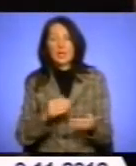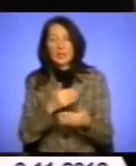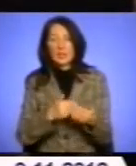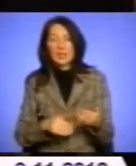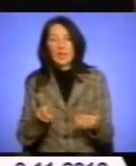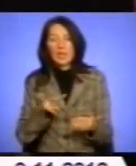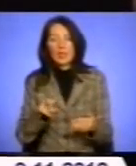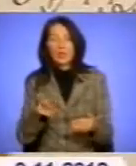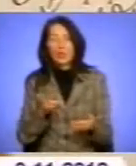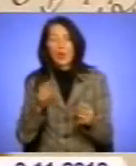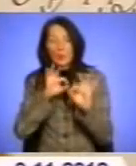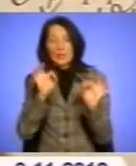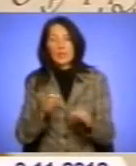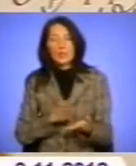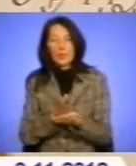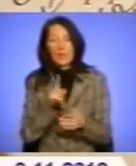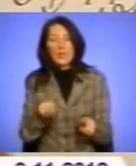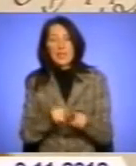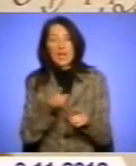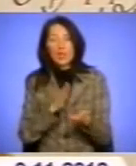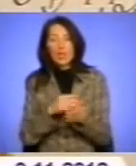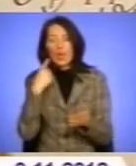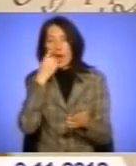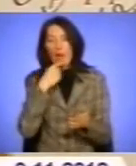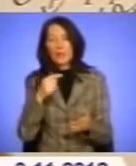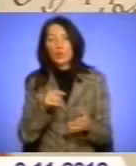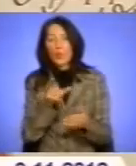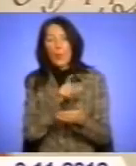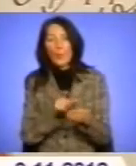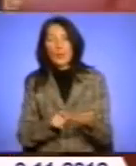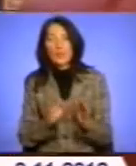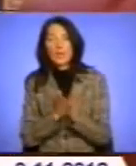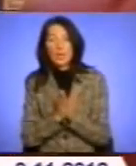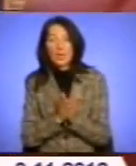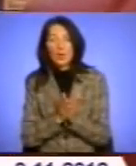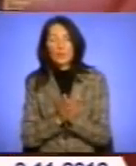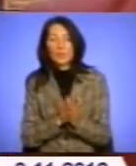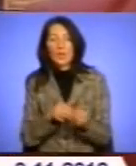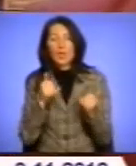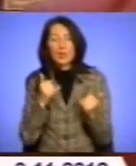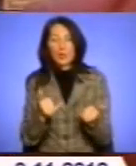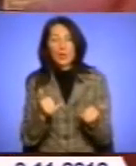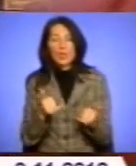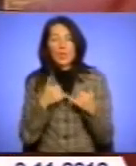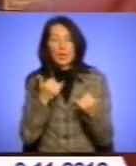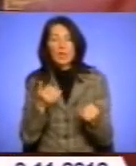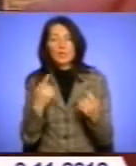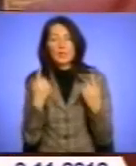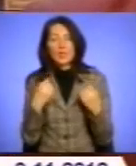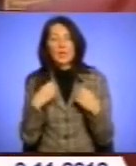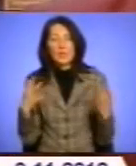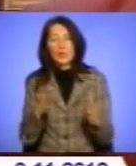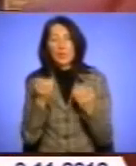та мистецького спрямування. Він також є автором низки поетичних збірок. У нас сьогодні велике свято. І не